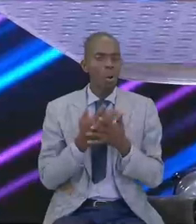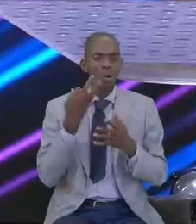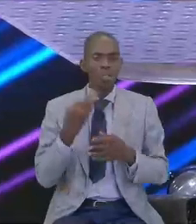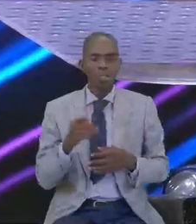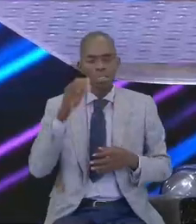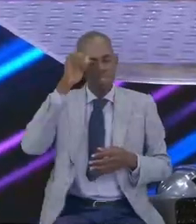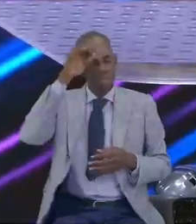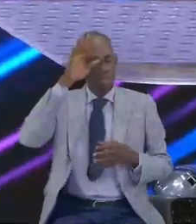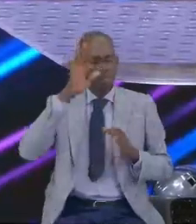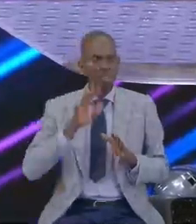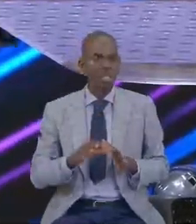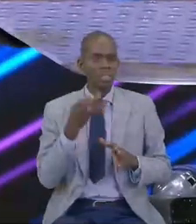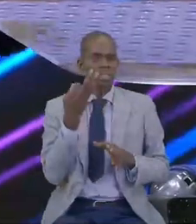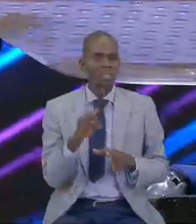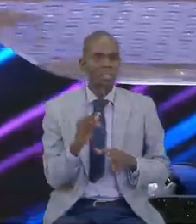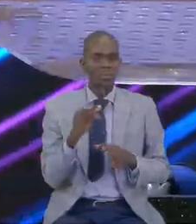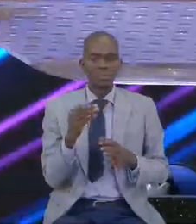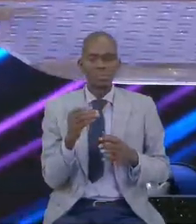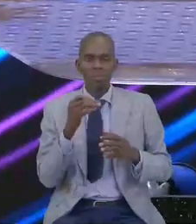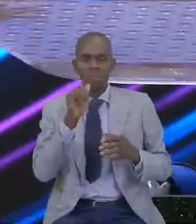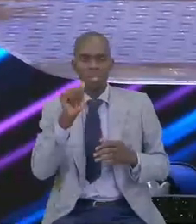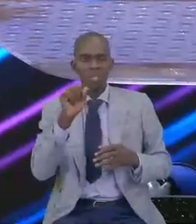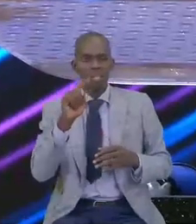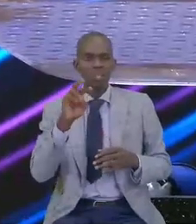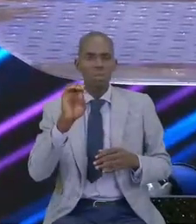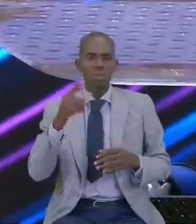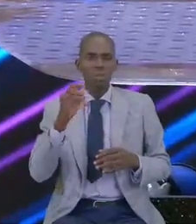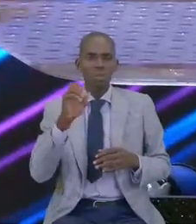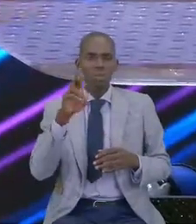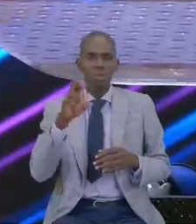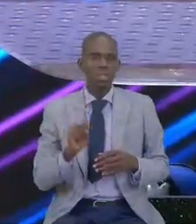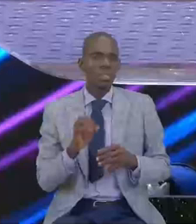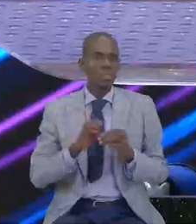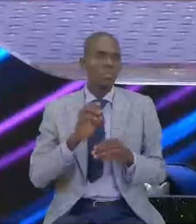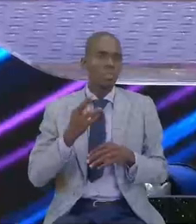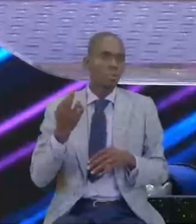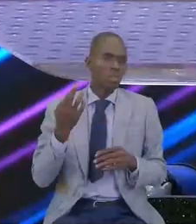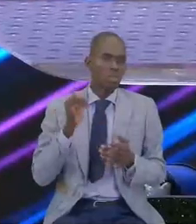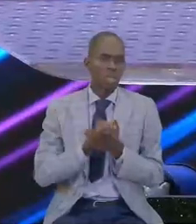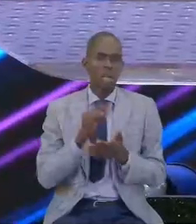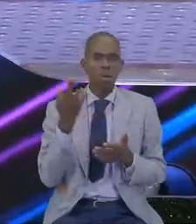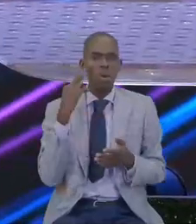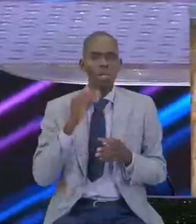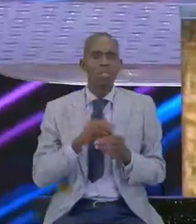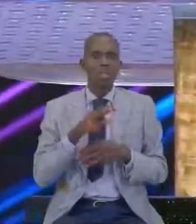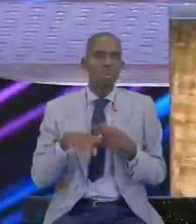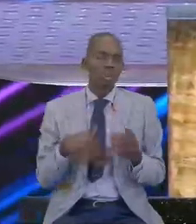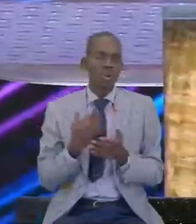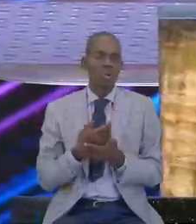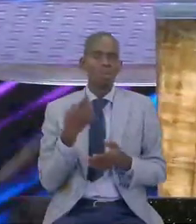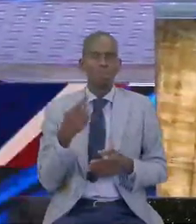qui étaient dans tout son royaume. Ce soir, nous considérons le message, la